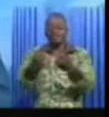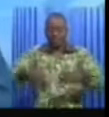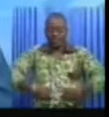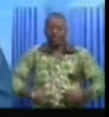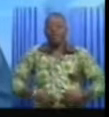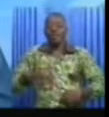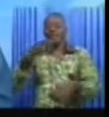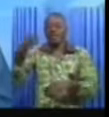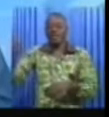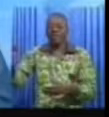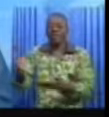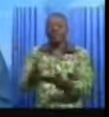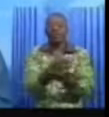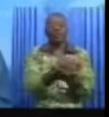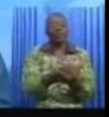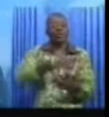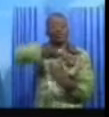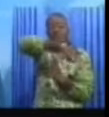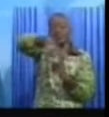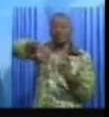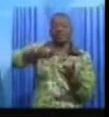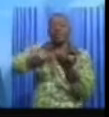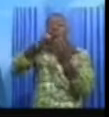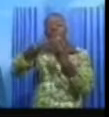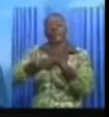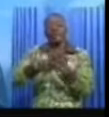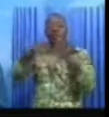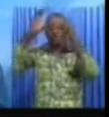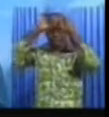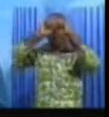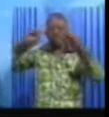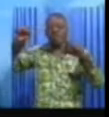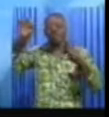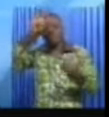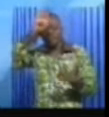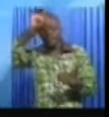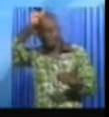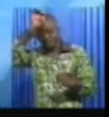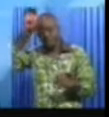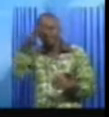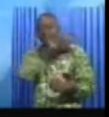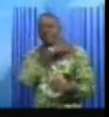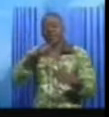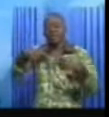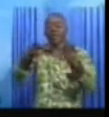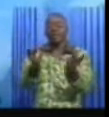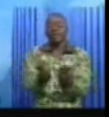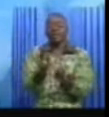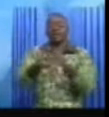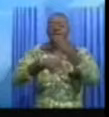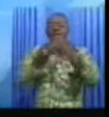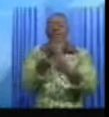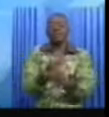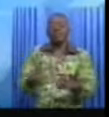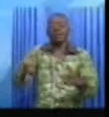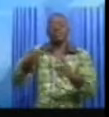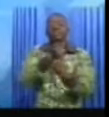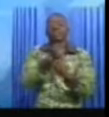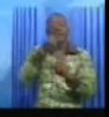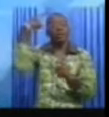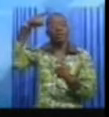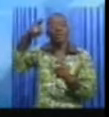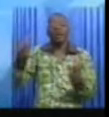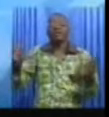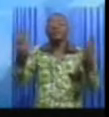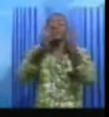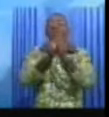Burkina mobilise autour du programme politique du président du Faso ce week-end à la place de la nation à Ouagadougou. Elle a tenu un rassemblement où